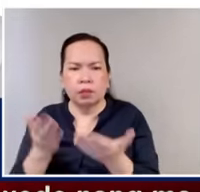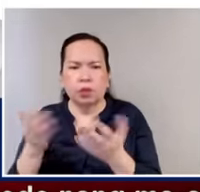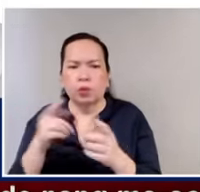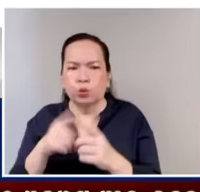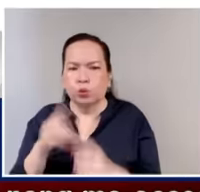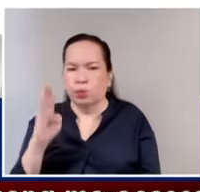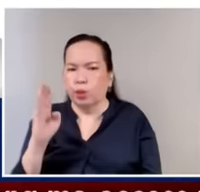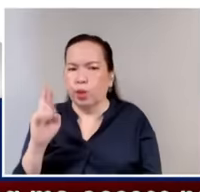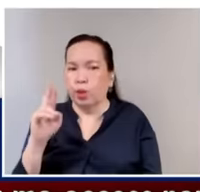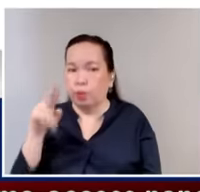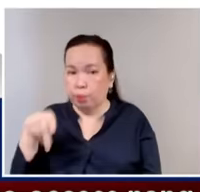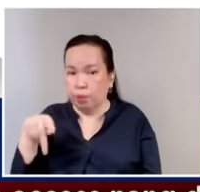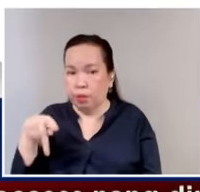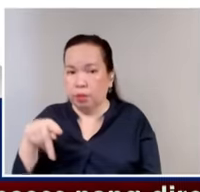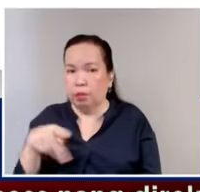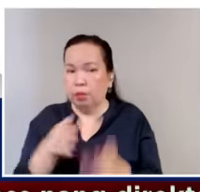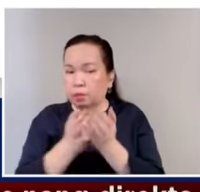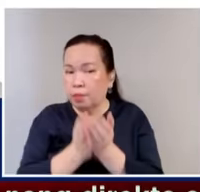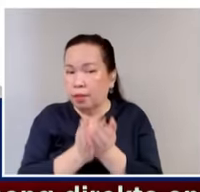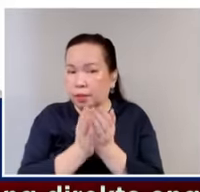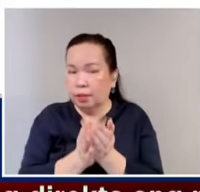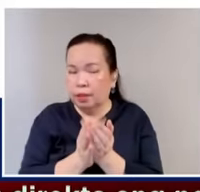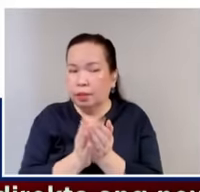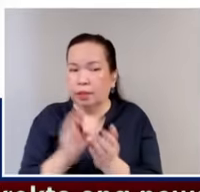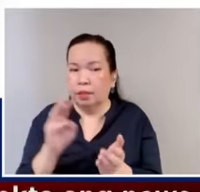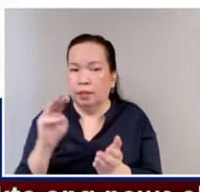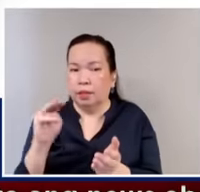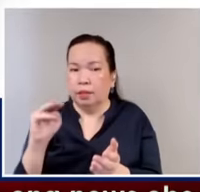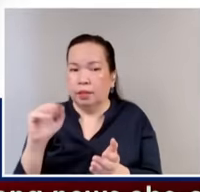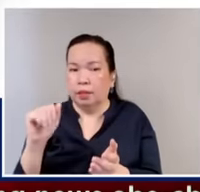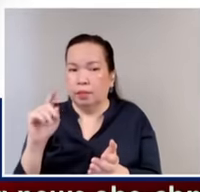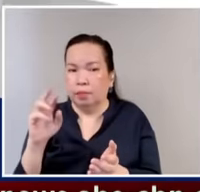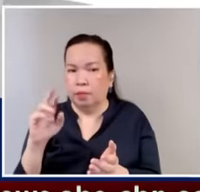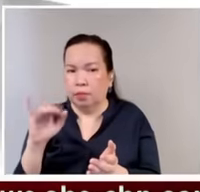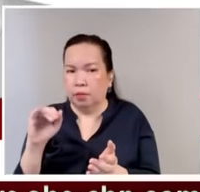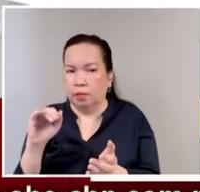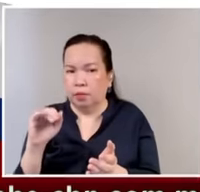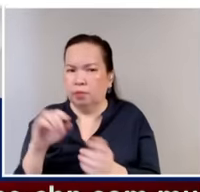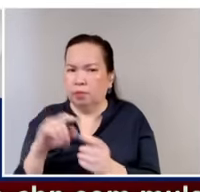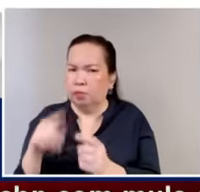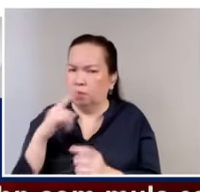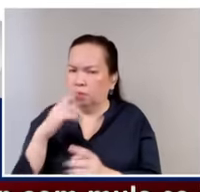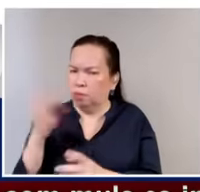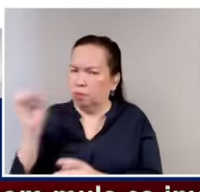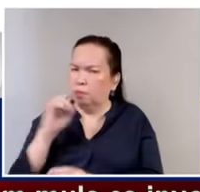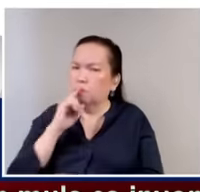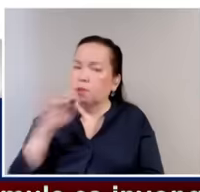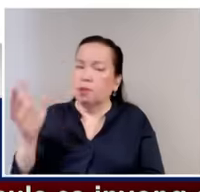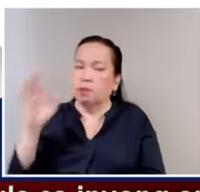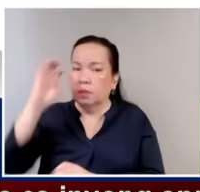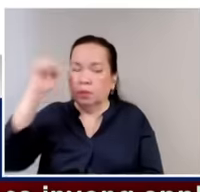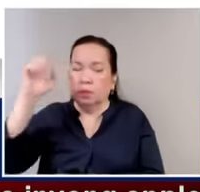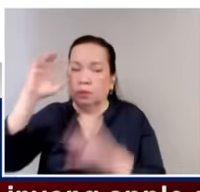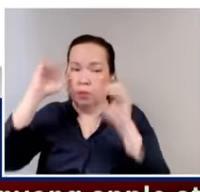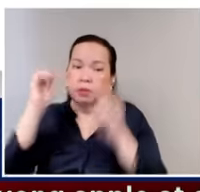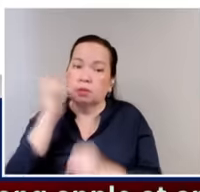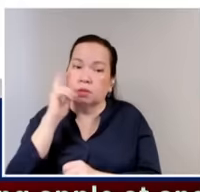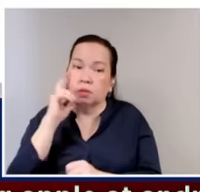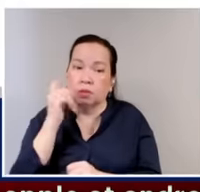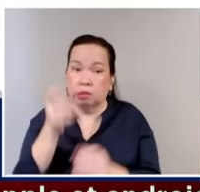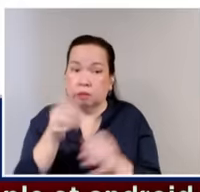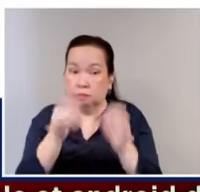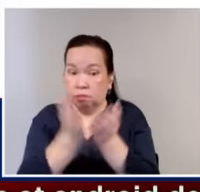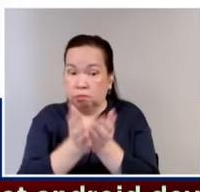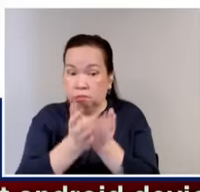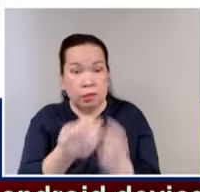Sierra Madre. Nilinaw naman ni Roque na walang ipinangako si Duterte na tatanggalin ang warship sa